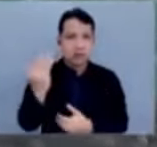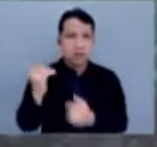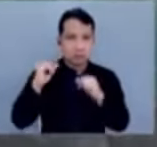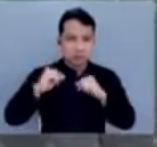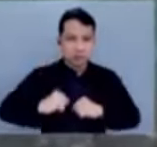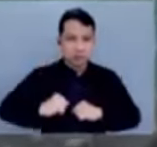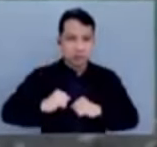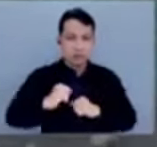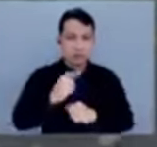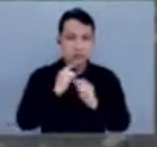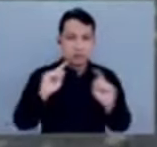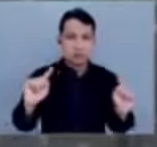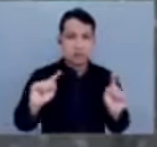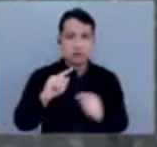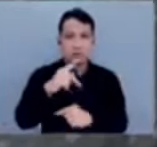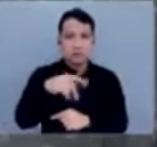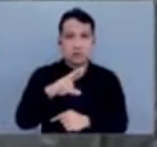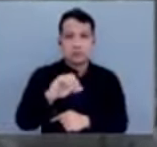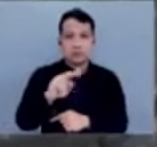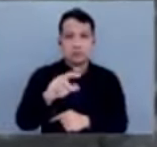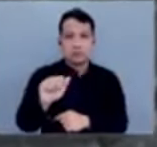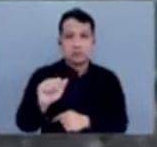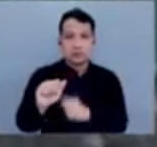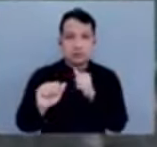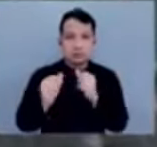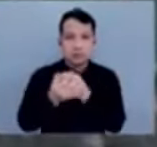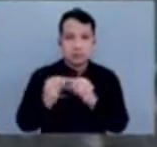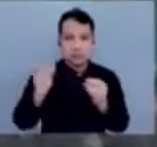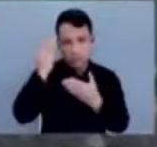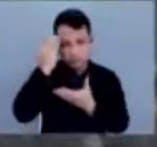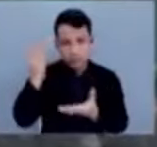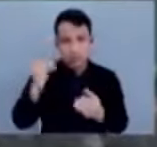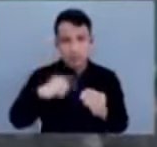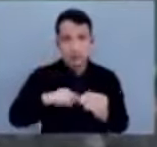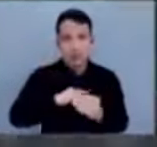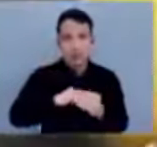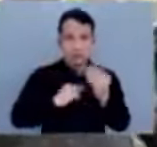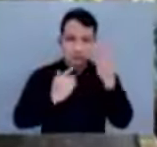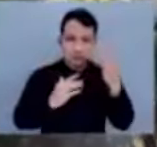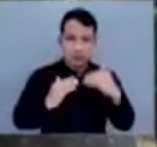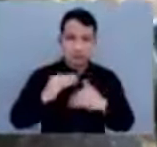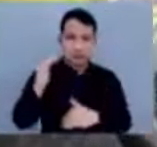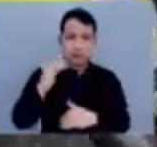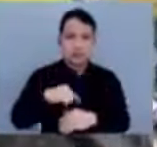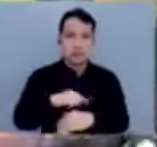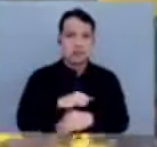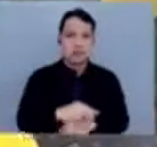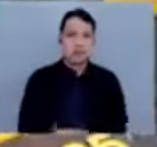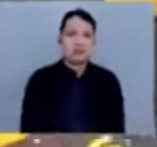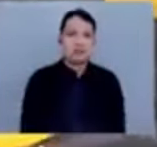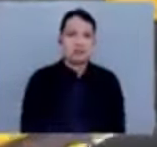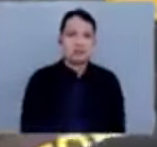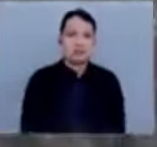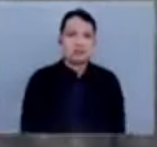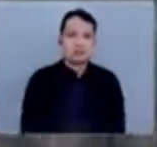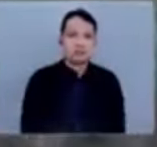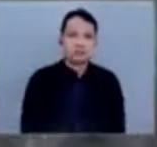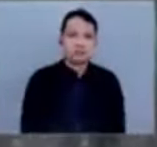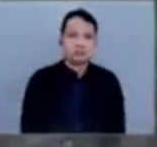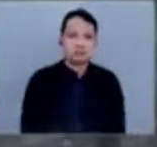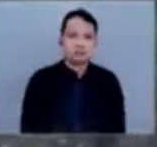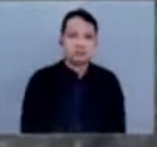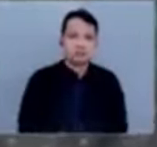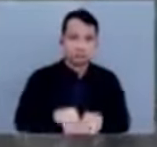itiklarang persona non grata at palayasin sa bansa kung may ginawang krimen. If they release that audio,